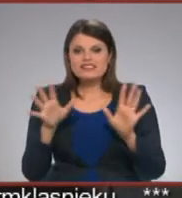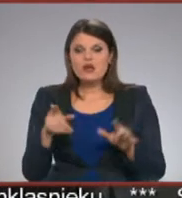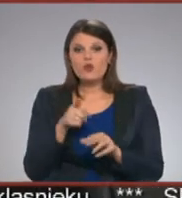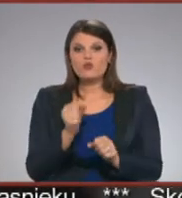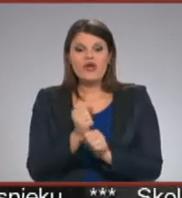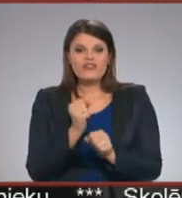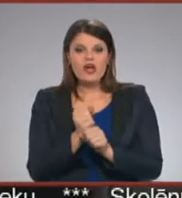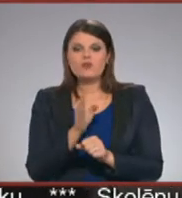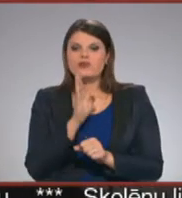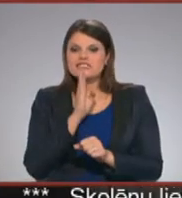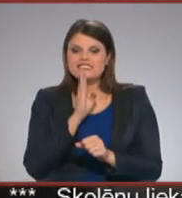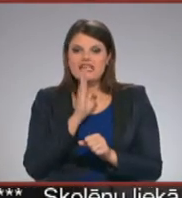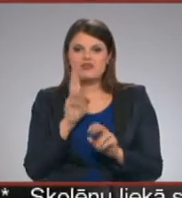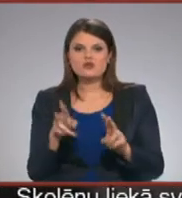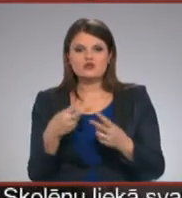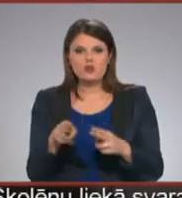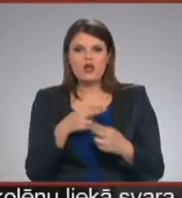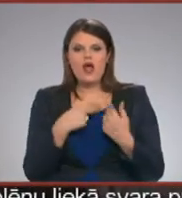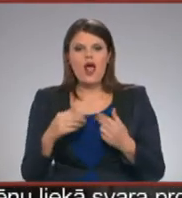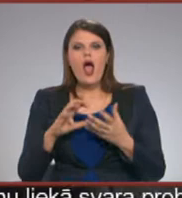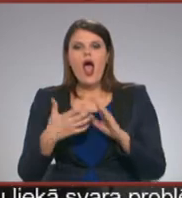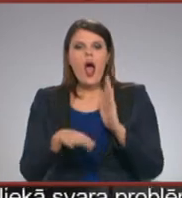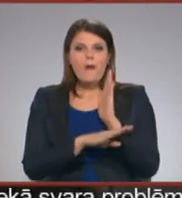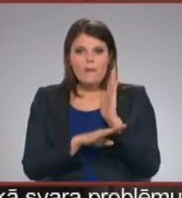darbiņu sieviešu klubs. Biedrība Ābele.